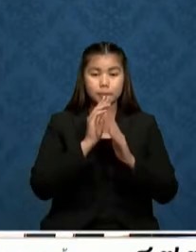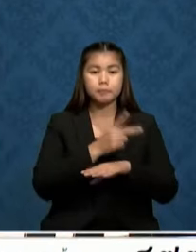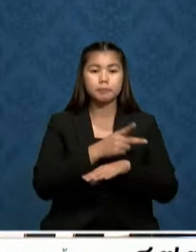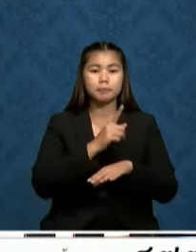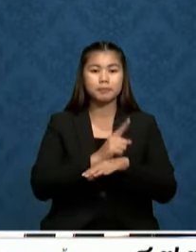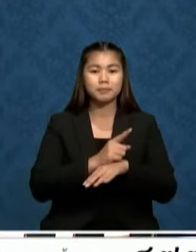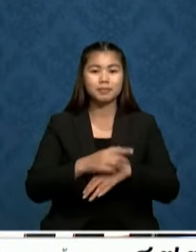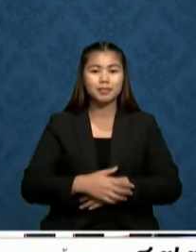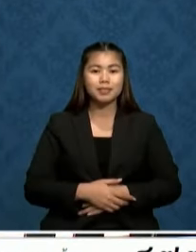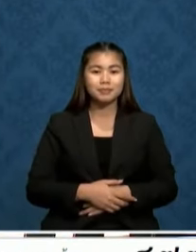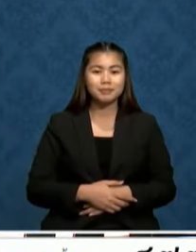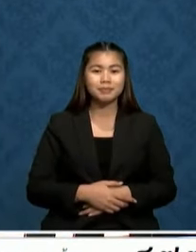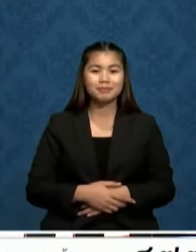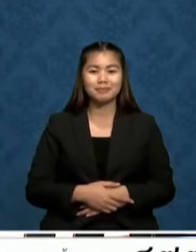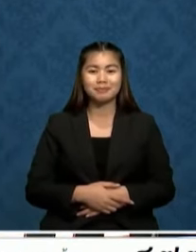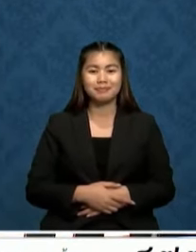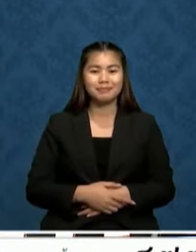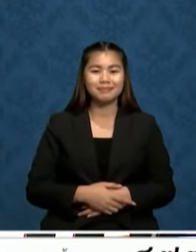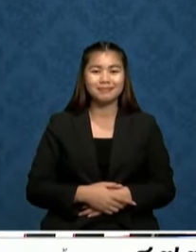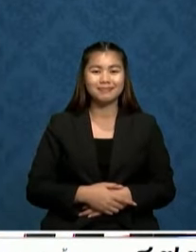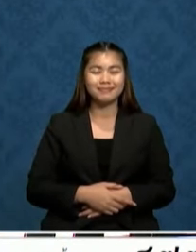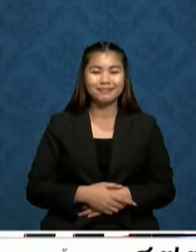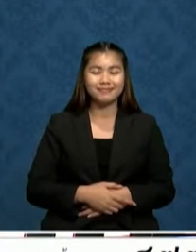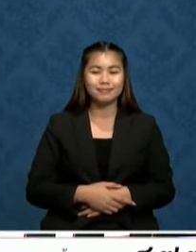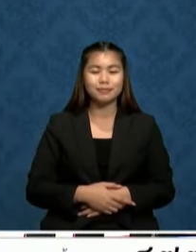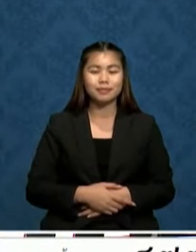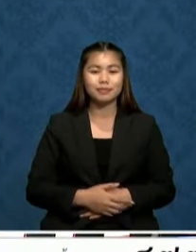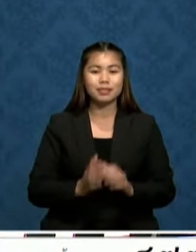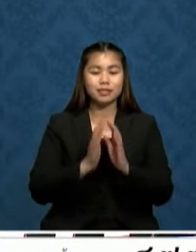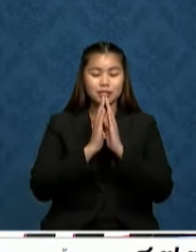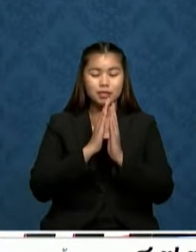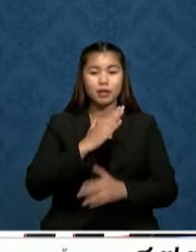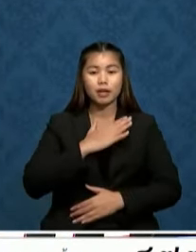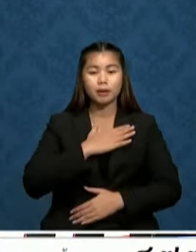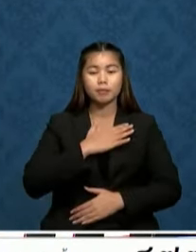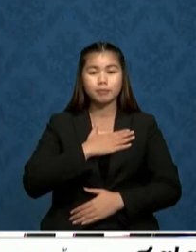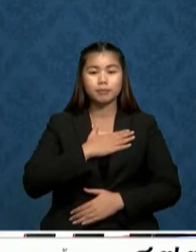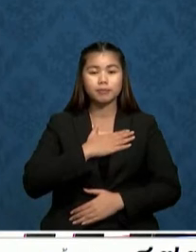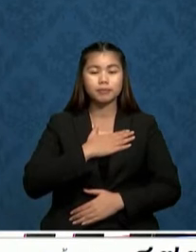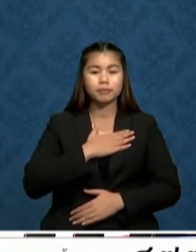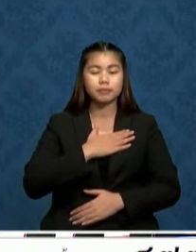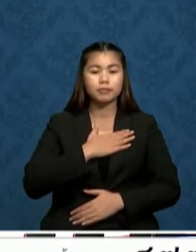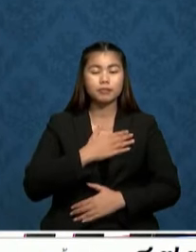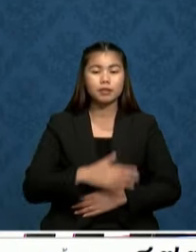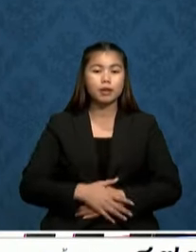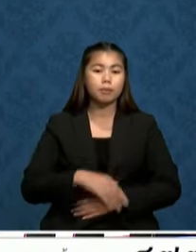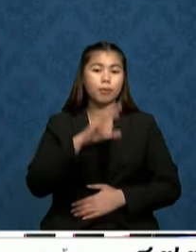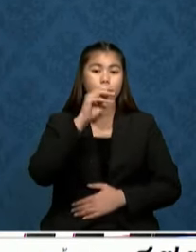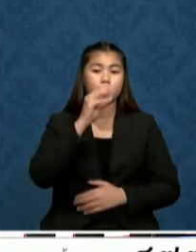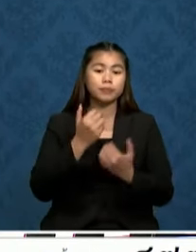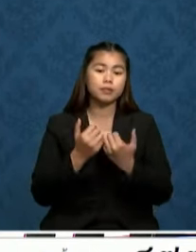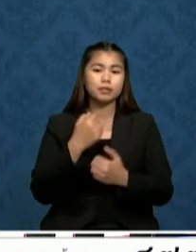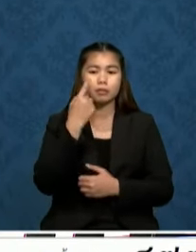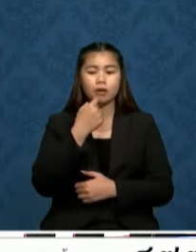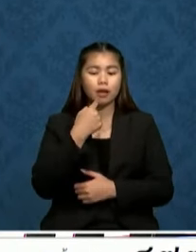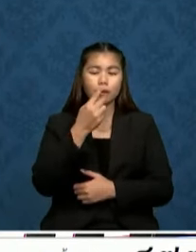ผมปวดแชมภาวัมมเหจิตครับพูดแทนลสดรณ์ คนจอมท้อง ท่า ข้ หมเทีง ใภณะ พัรวมฝ่ายค้างครับแ่ ธรรมทาน ผมพูดตอนนี้ก็คงไมม